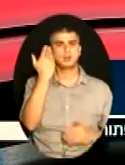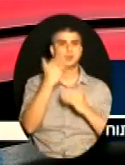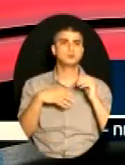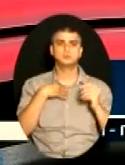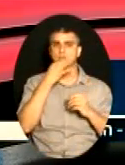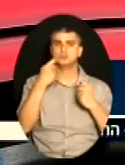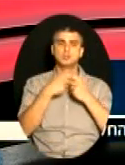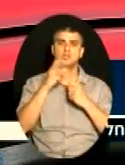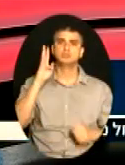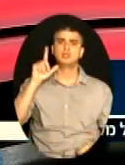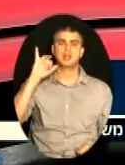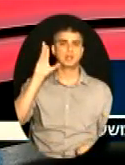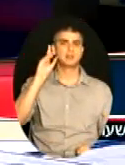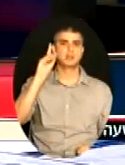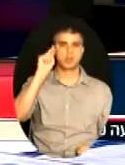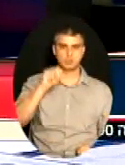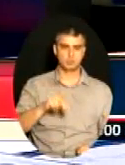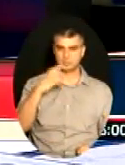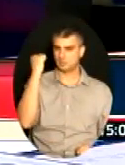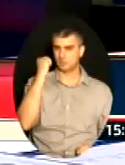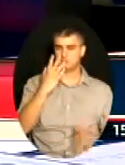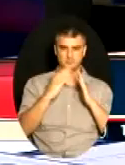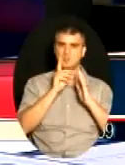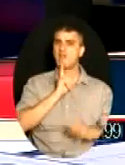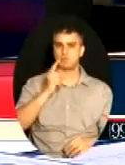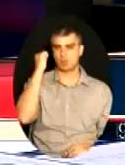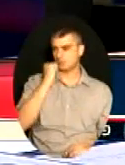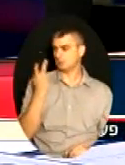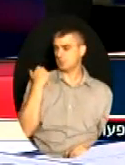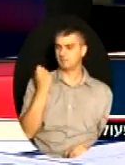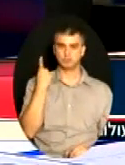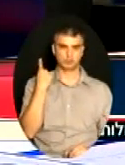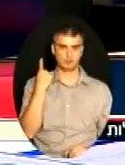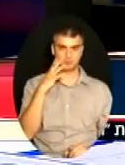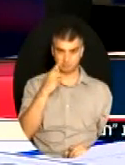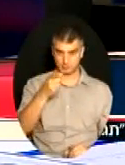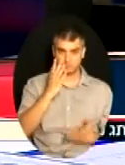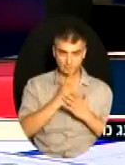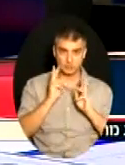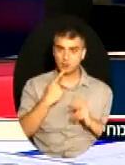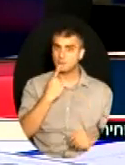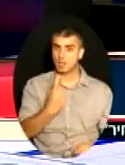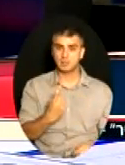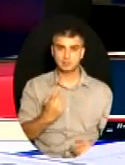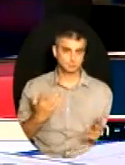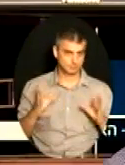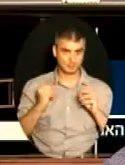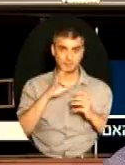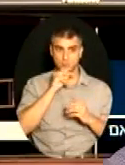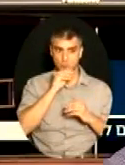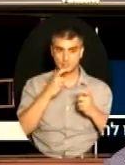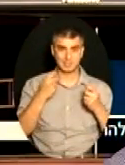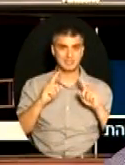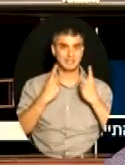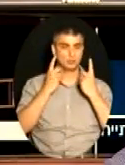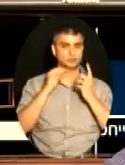על שלי דדון שנרצחה, שלי דדון מאפולה שנרצחה בשבוע שעבר, אם אתם כבר יכולים לומר. האם מדובר